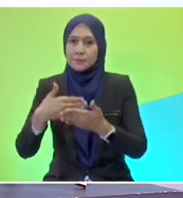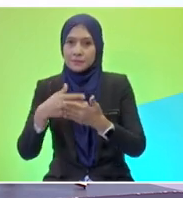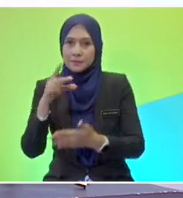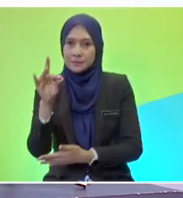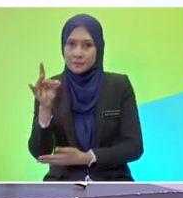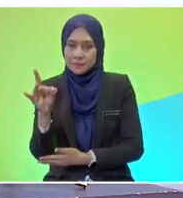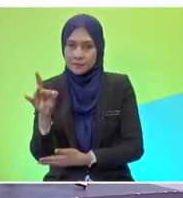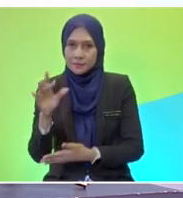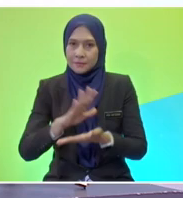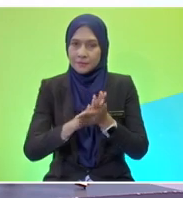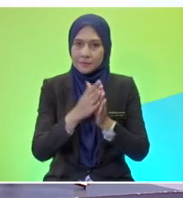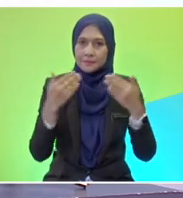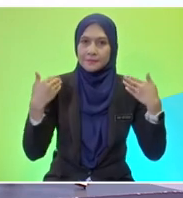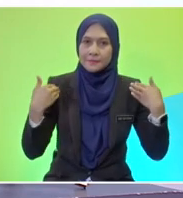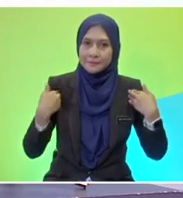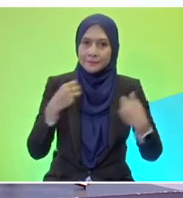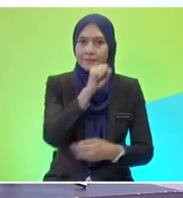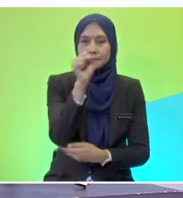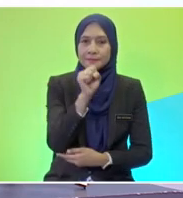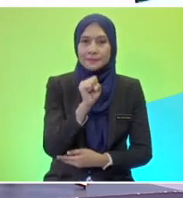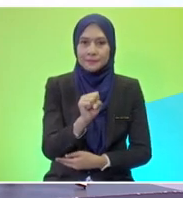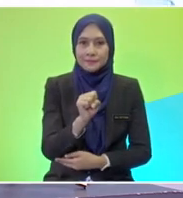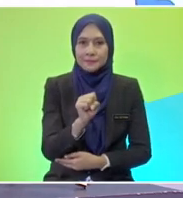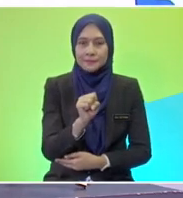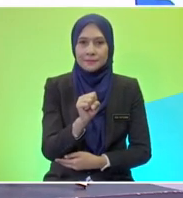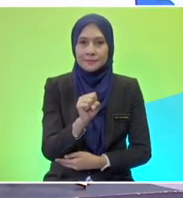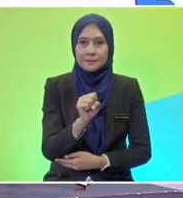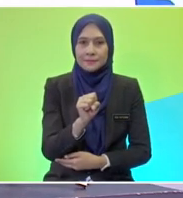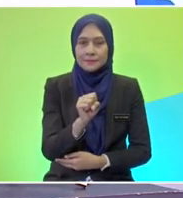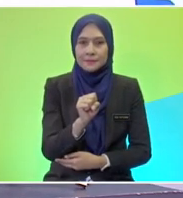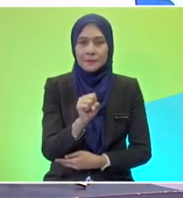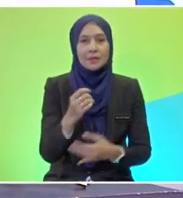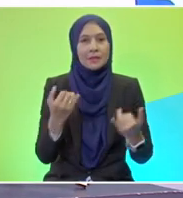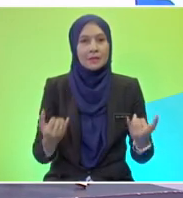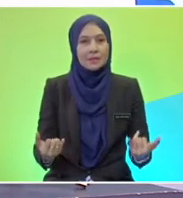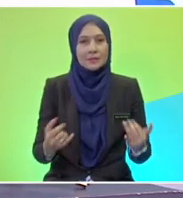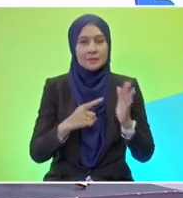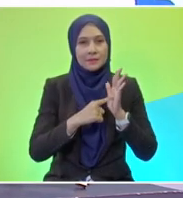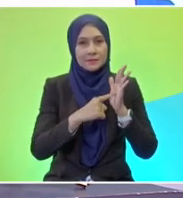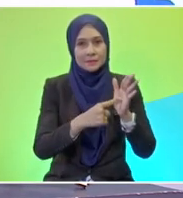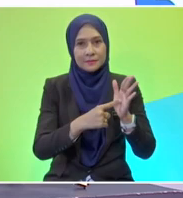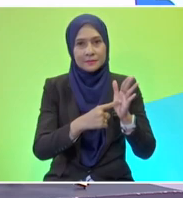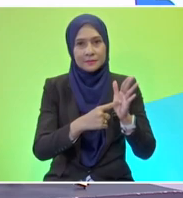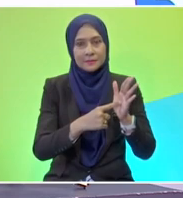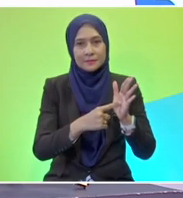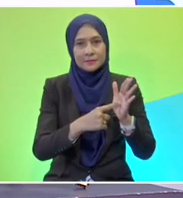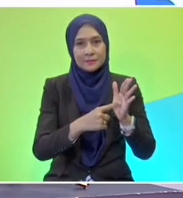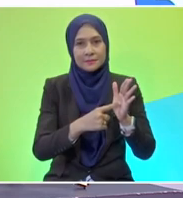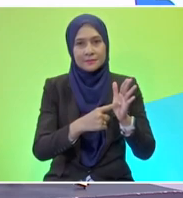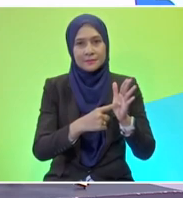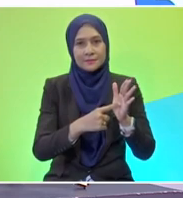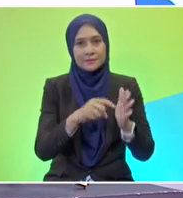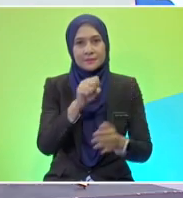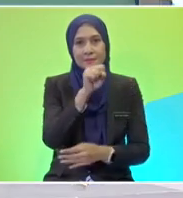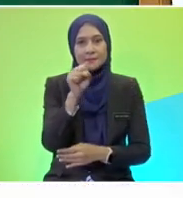Okey. Bagaimana cara nak menggunakan dia Kak Fika? Okey, cikgu Wani akan tunjukkan soalan. Contoh berapa soalan? Okey. Soalan